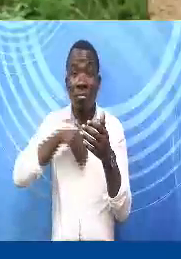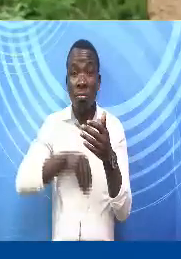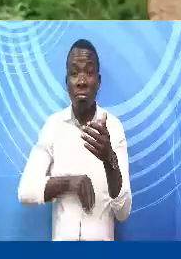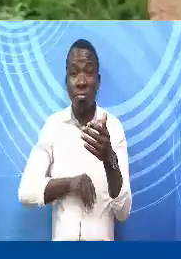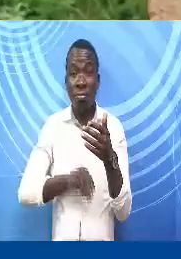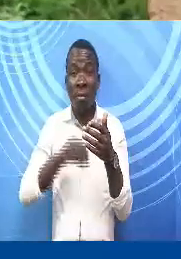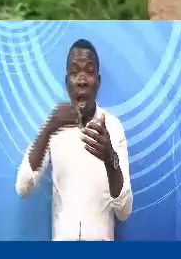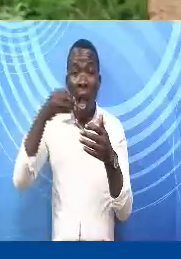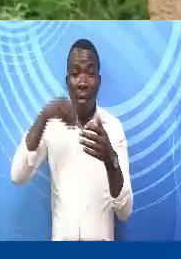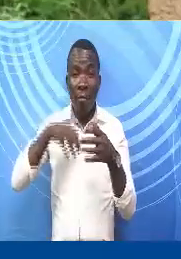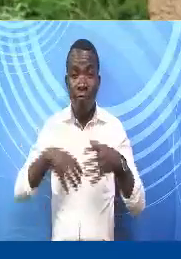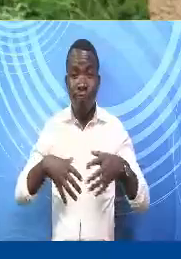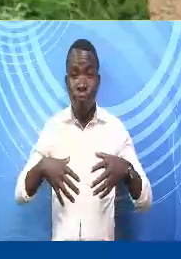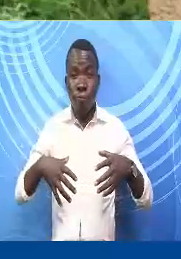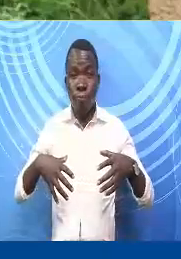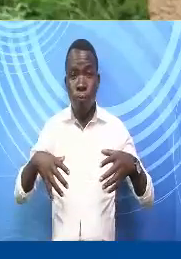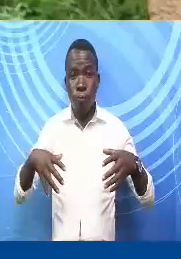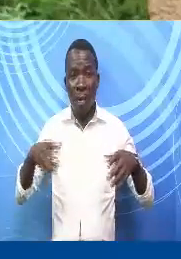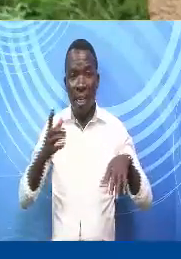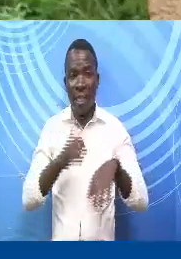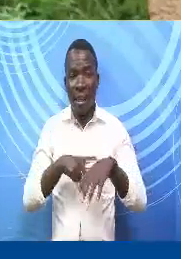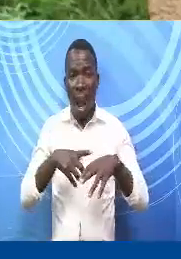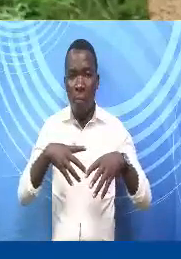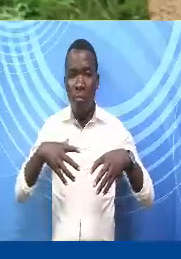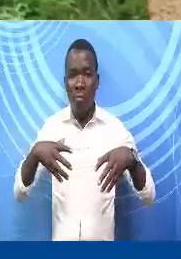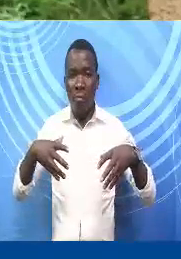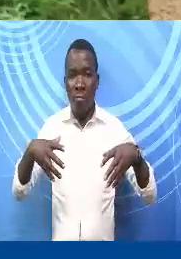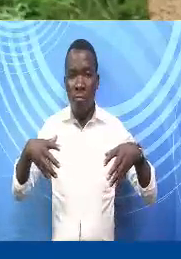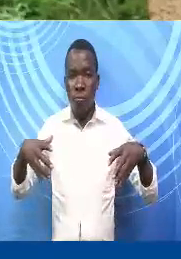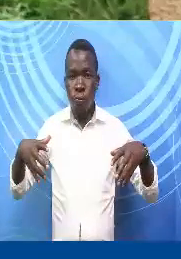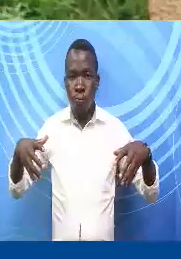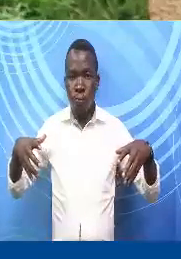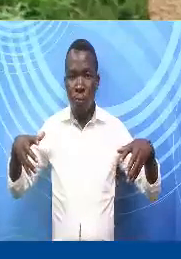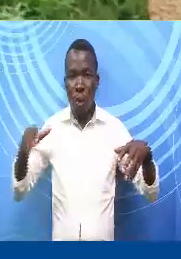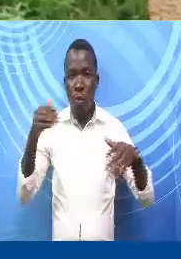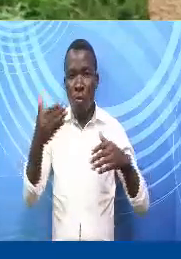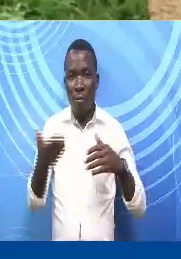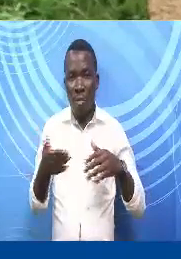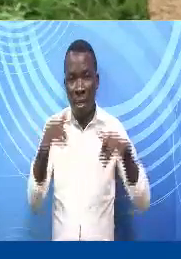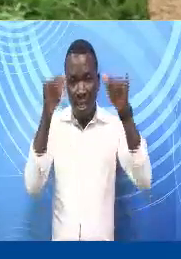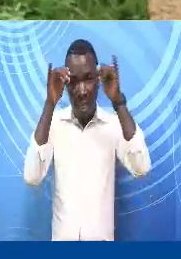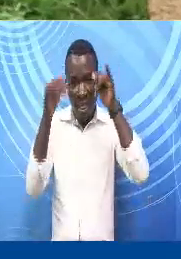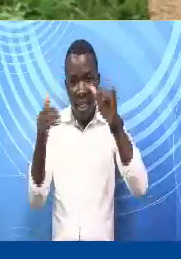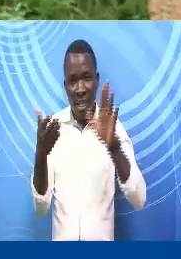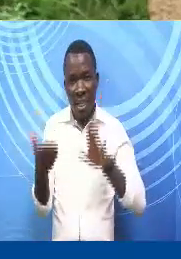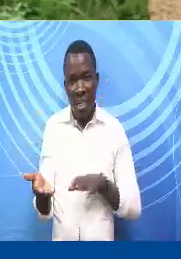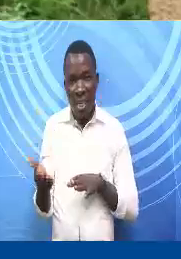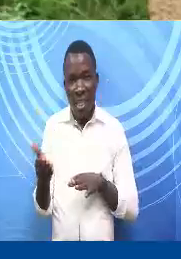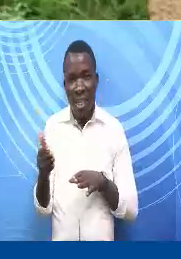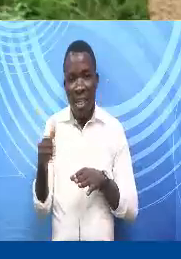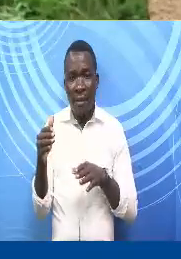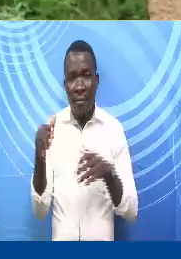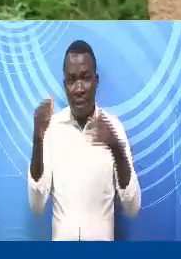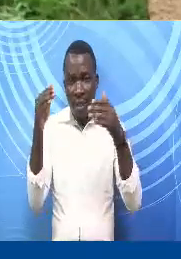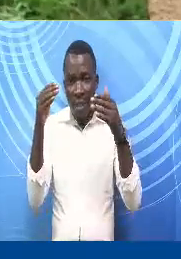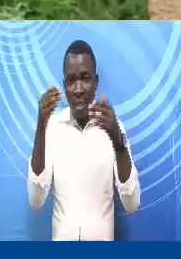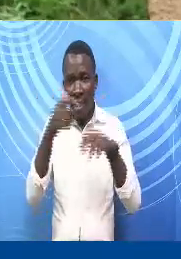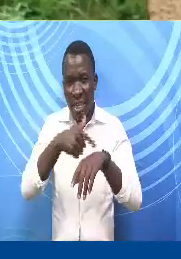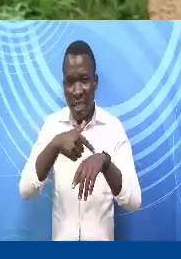mu nda bikajya bibyimba iyo bibyimbye bikajya bibyimba bihita biyica si ku ntimbwa yazamutse mu masaha